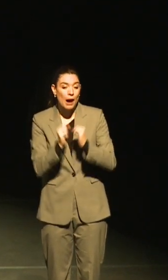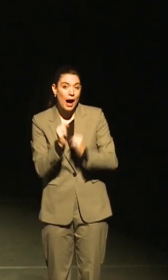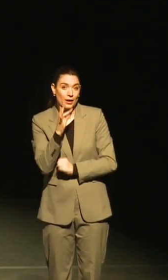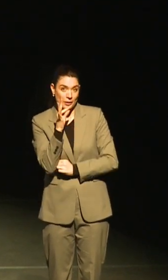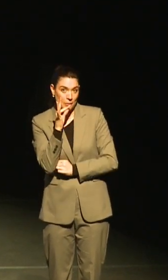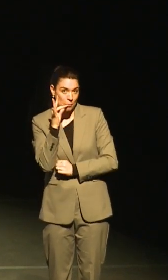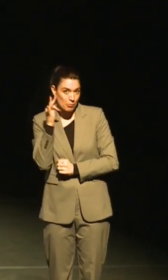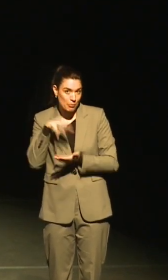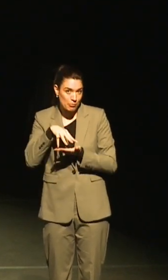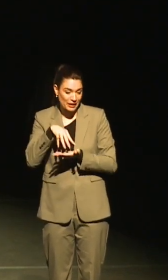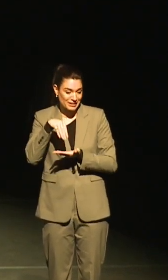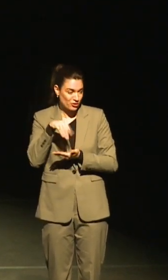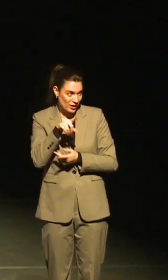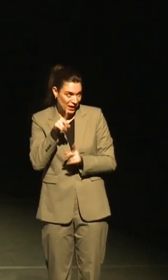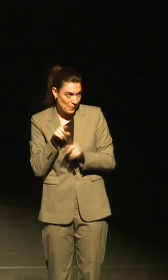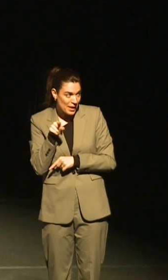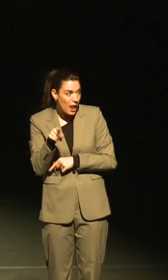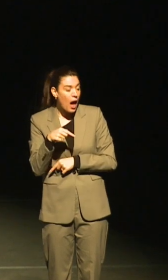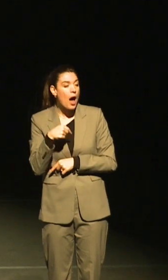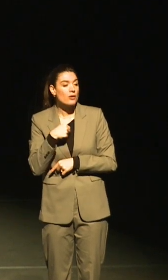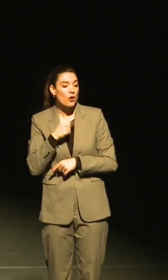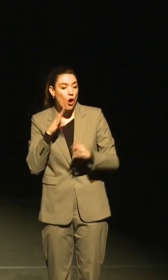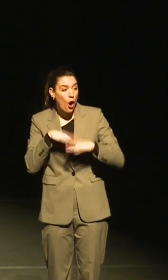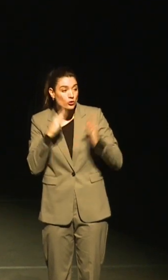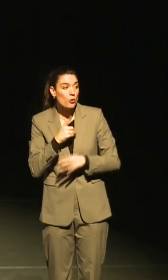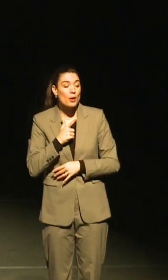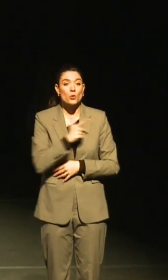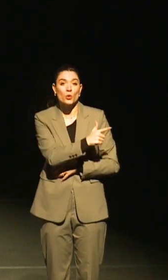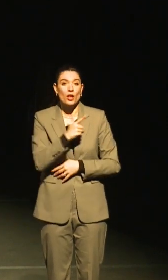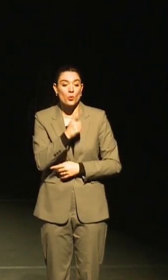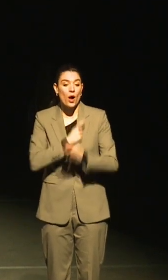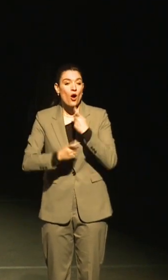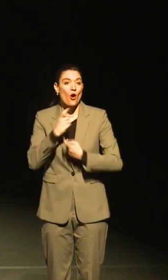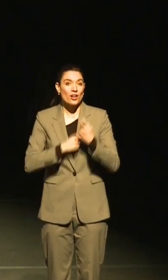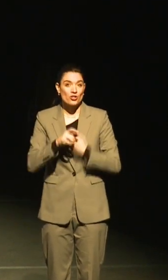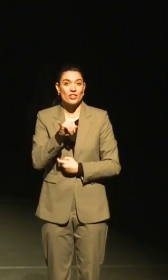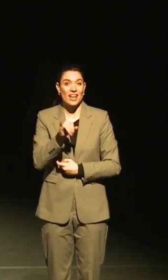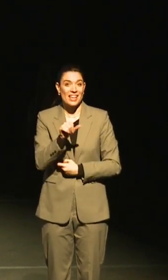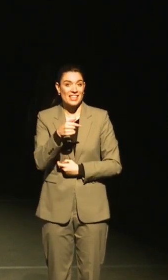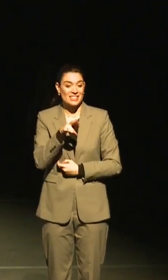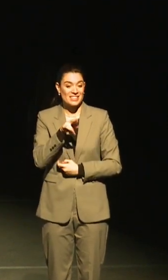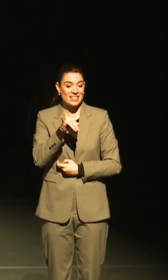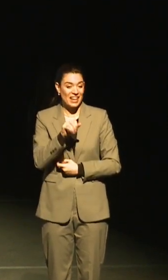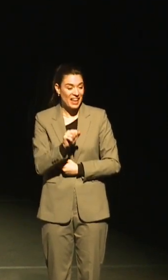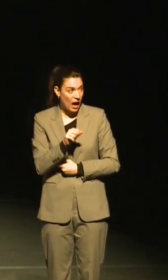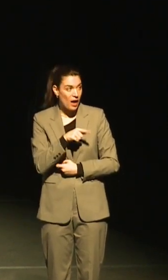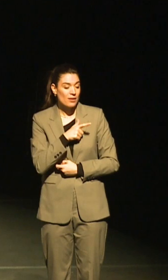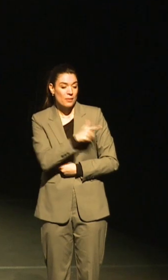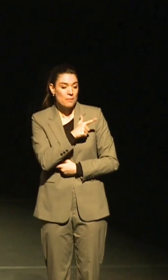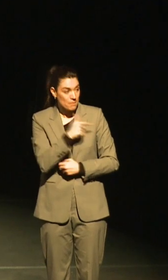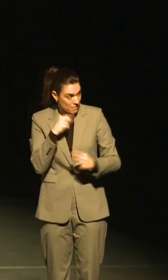Milano ho scoperto che eravamo tutti e due di origine istriana io di Capodistria lui di Pola quindi c'era questa dimensione